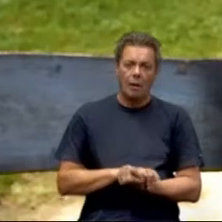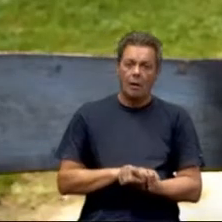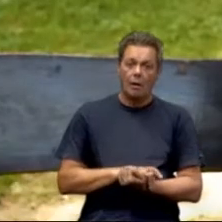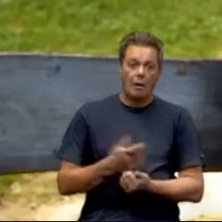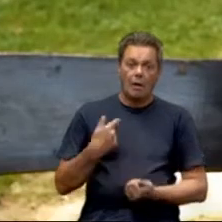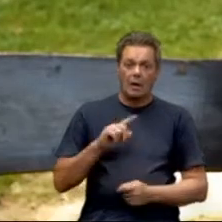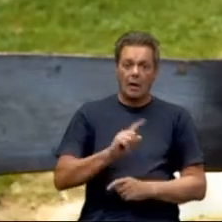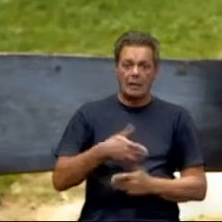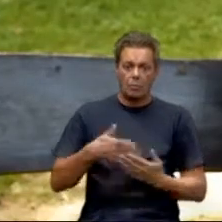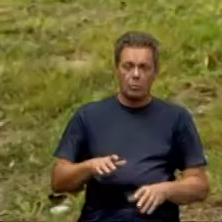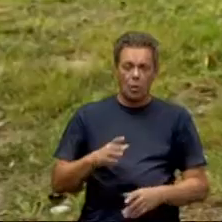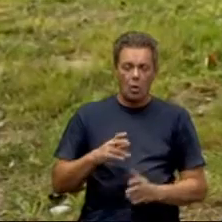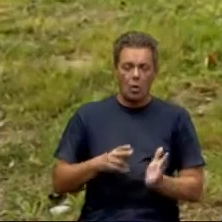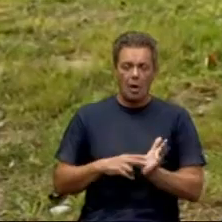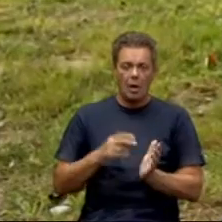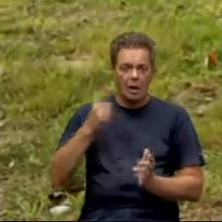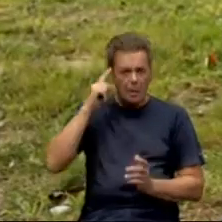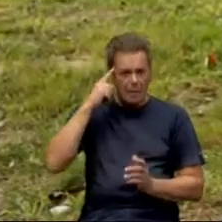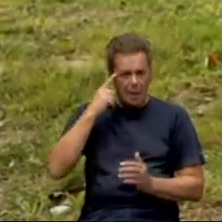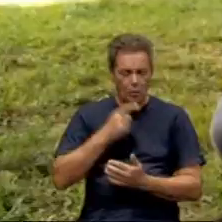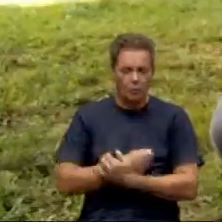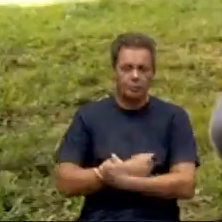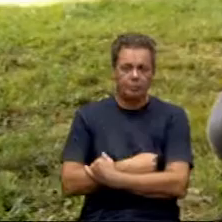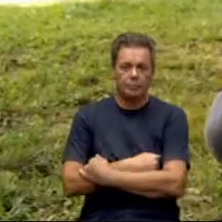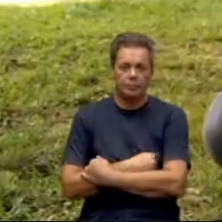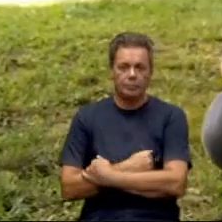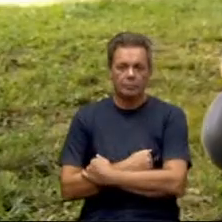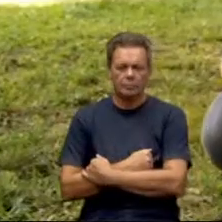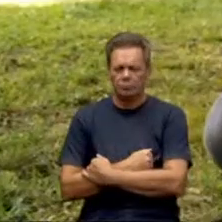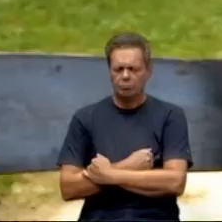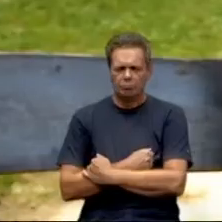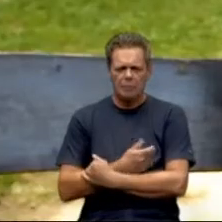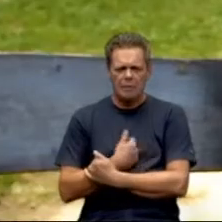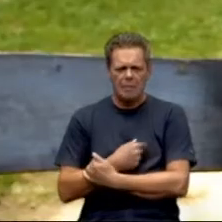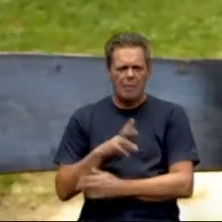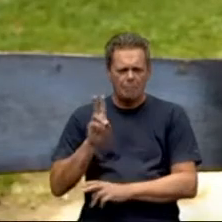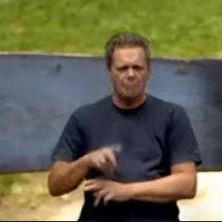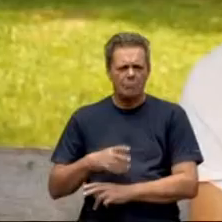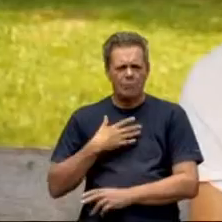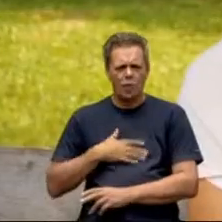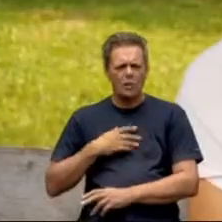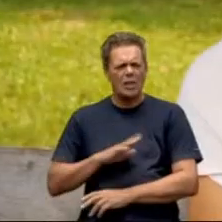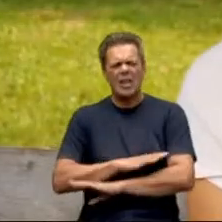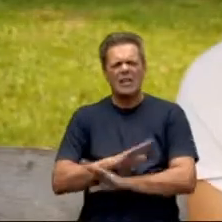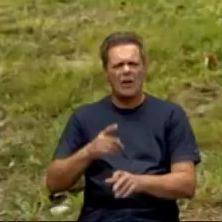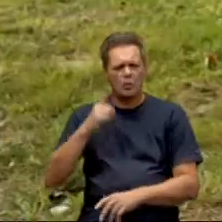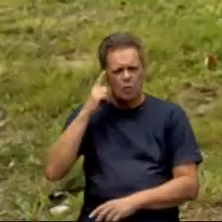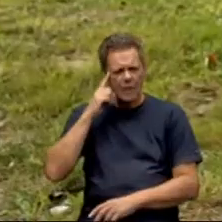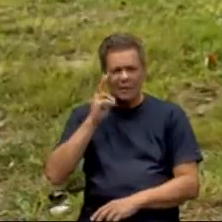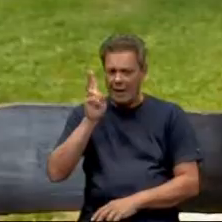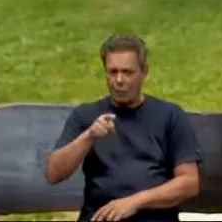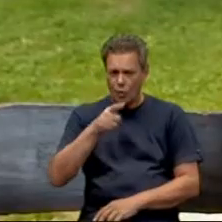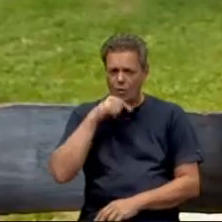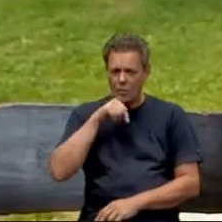gubio nadu. I eto me danas. Imam ciljeve i snove. I sve ću ih ostvariti. Ja to mogu i hoću. A možeš i ti. A možeš